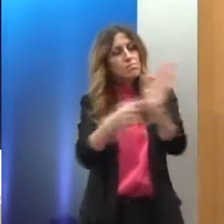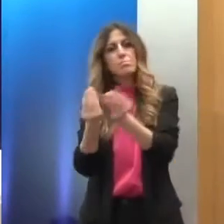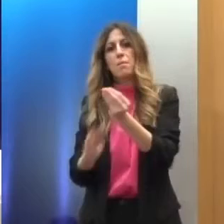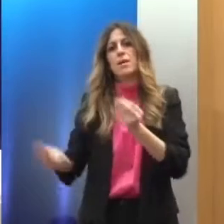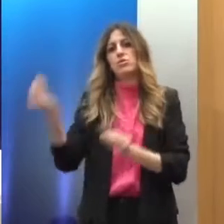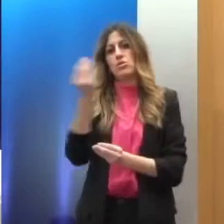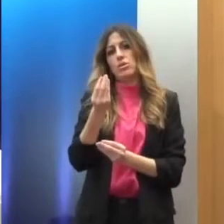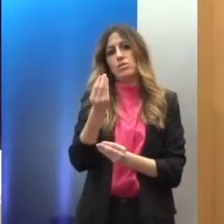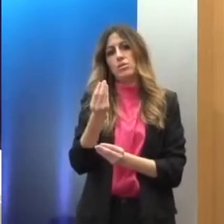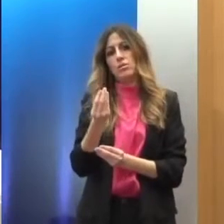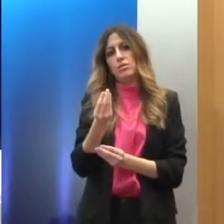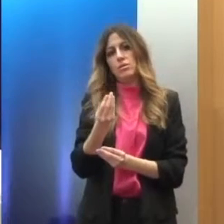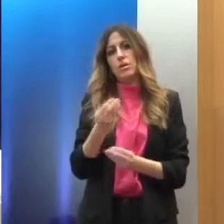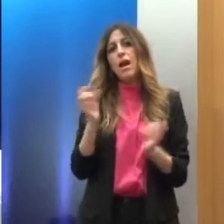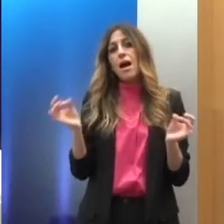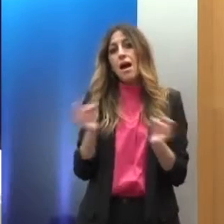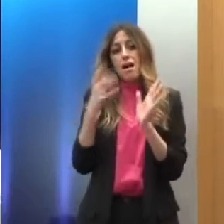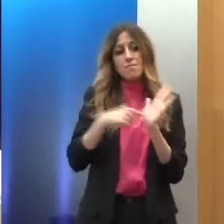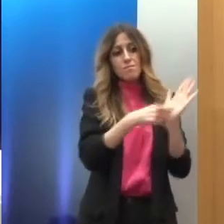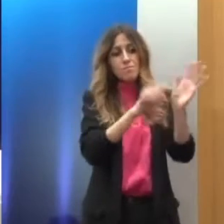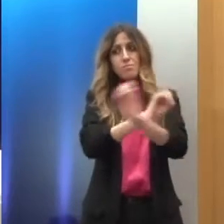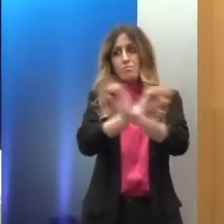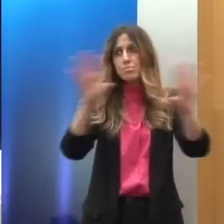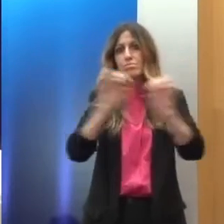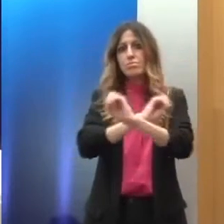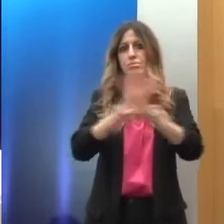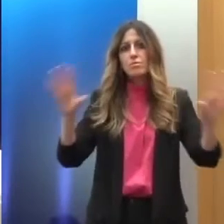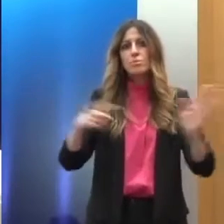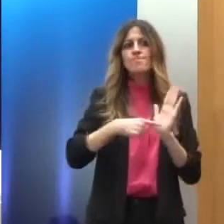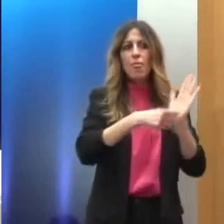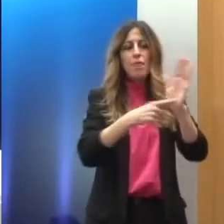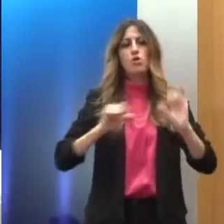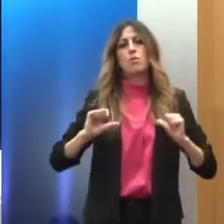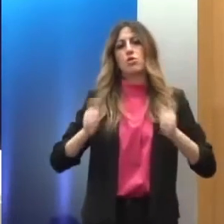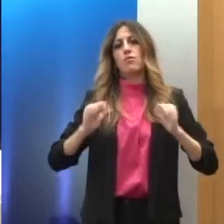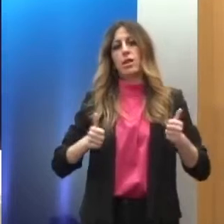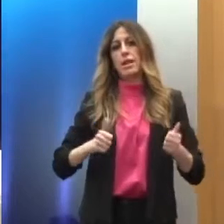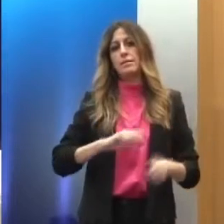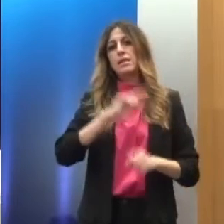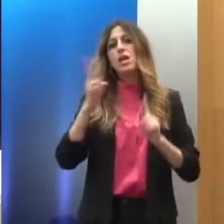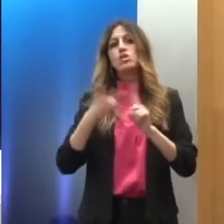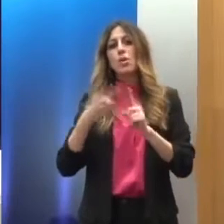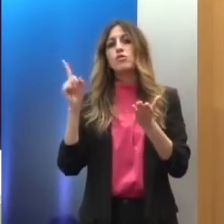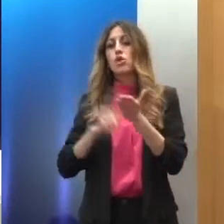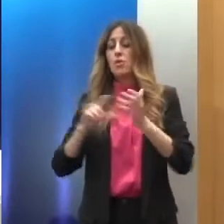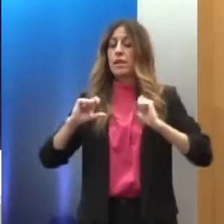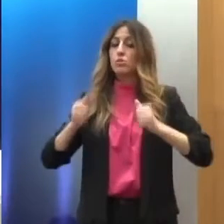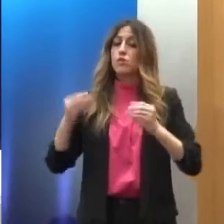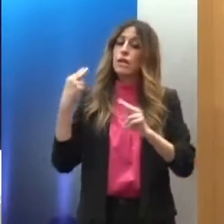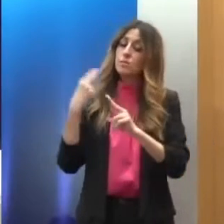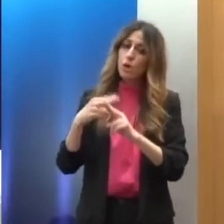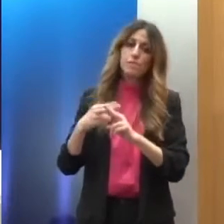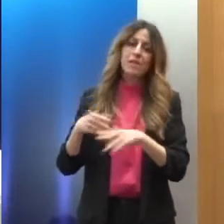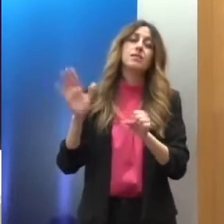σημασία η προβολή των δράσεων. Το δεύτερο, οι νομοθετικές πρωτοβουλίες εξαιρετικά σημαντικές, αλλά και πάλι